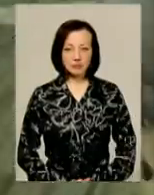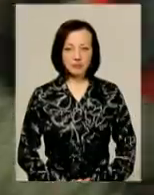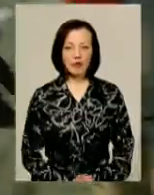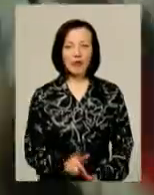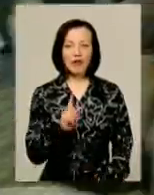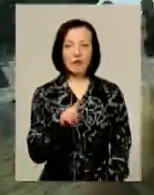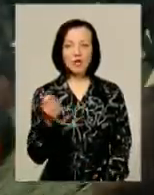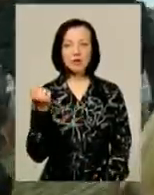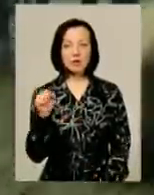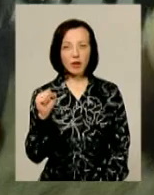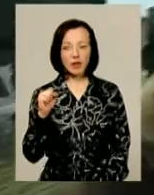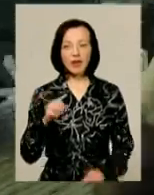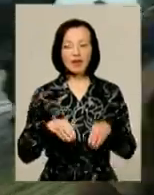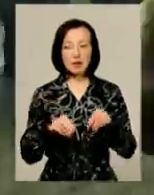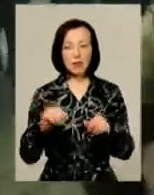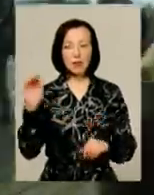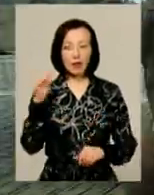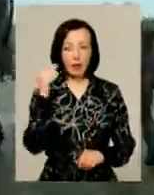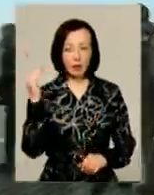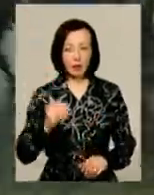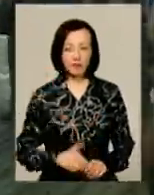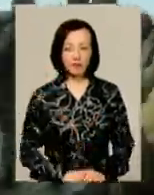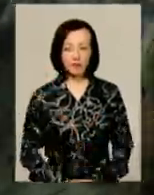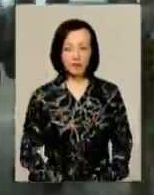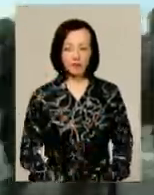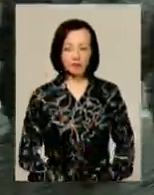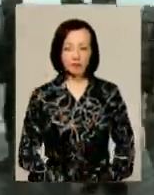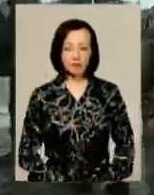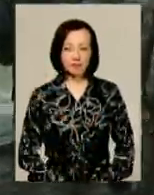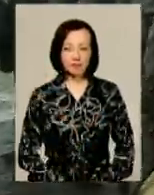Вони підкорили і землю, і небо.